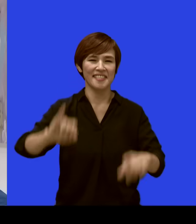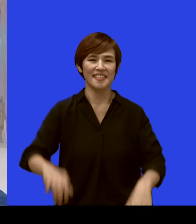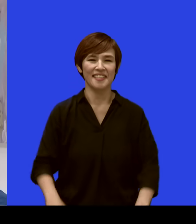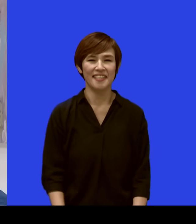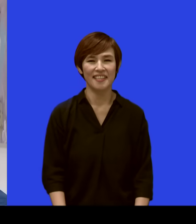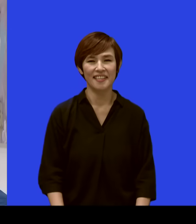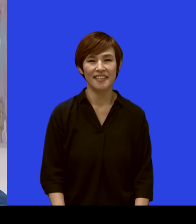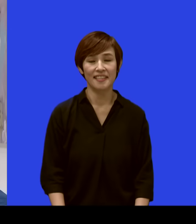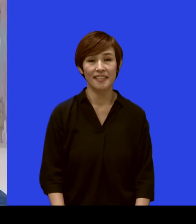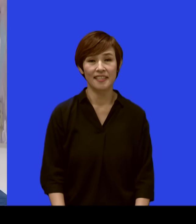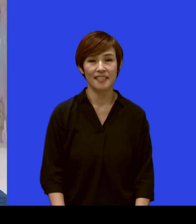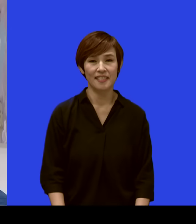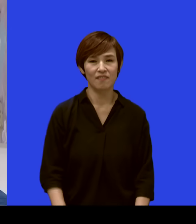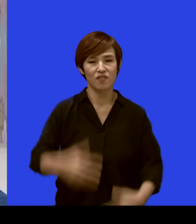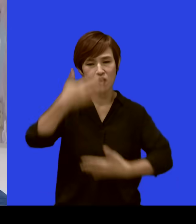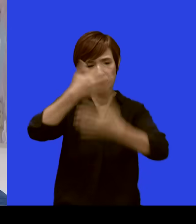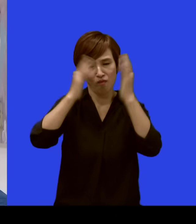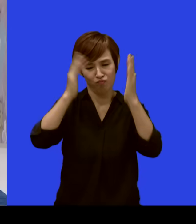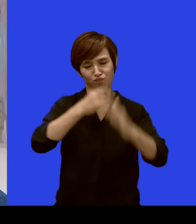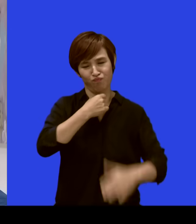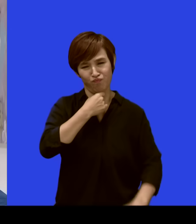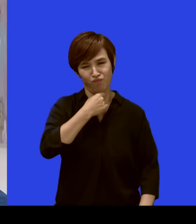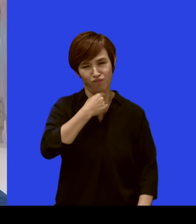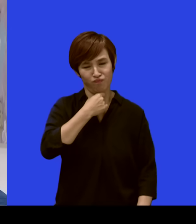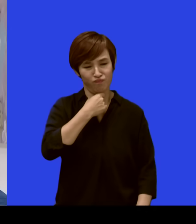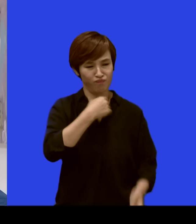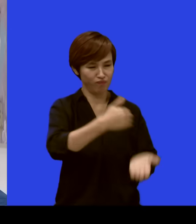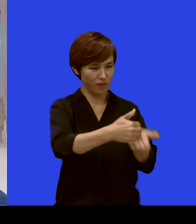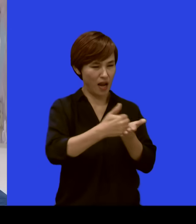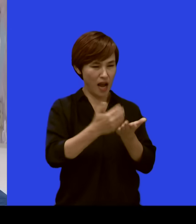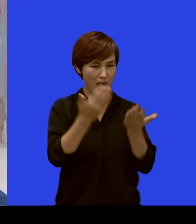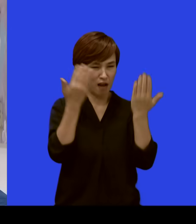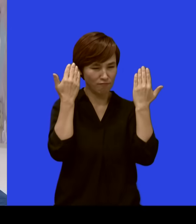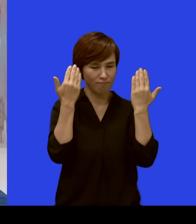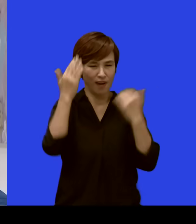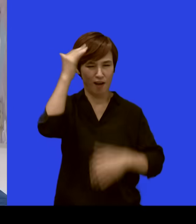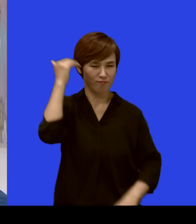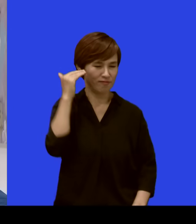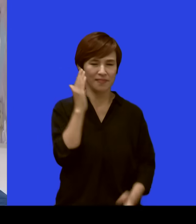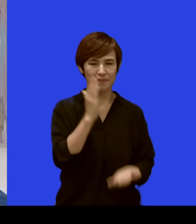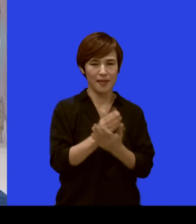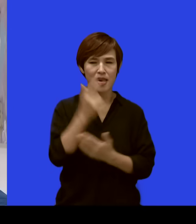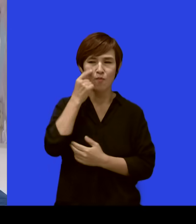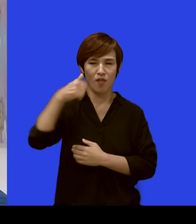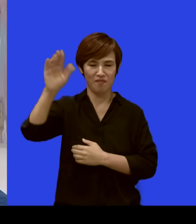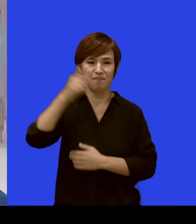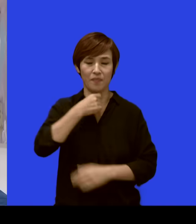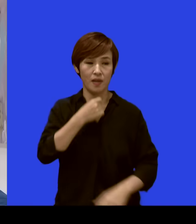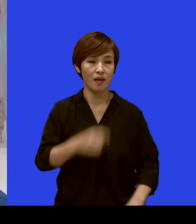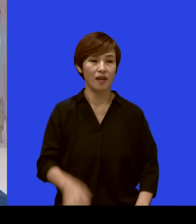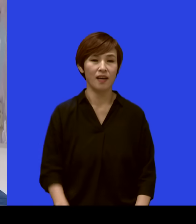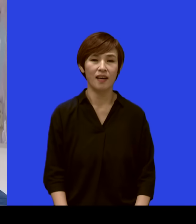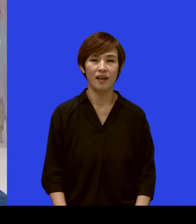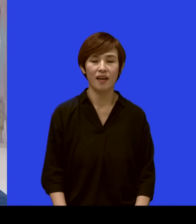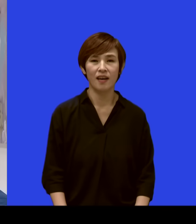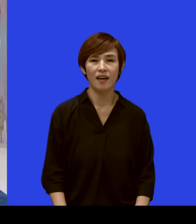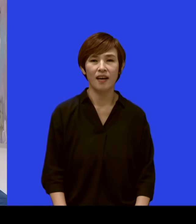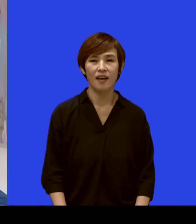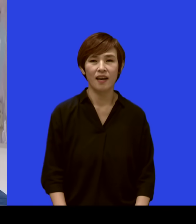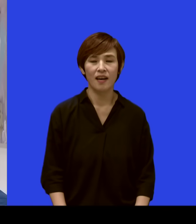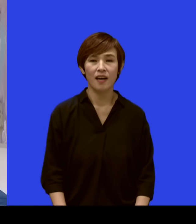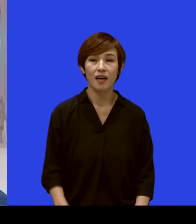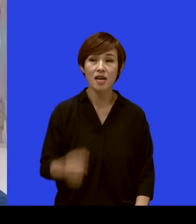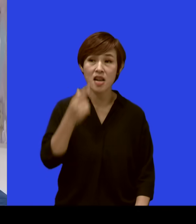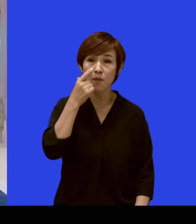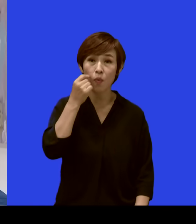근데 이 아이가 이제 영상 공부를 하고 싶은데 예. 한국에는 안 가겠다. 여기는 이제 자기 언니가 이제 소개를 했는데